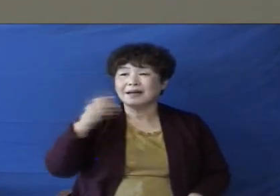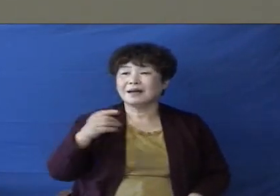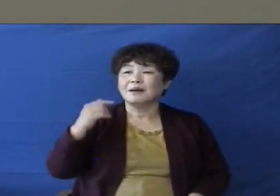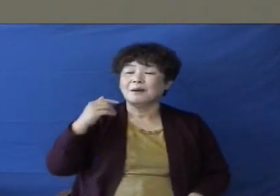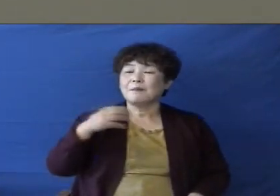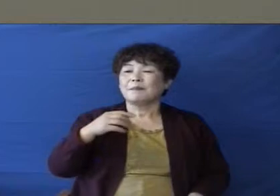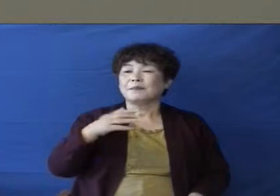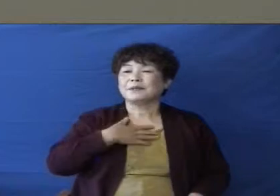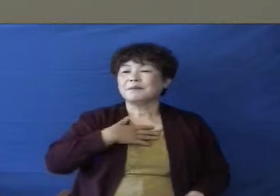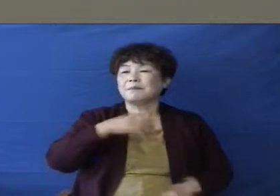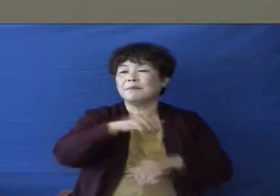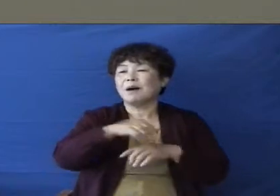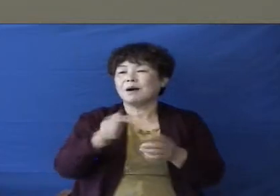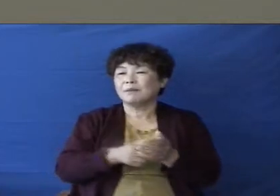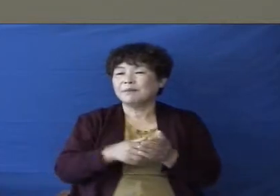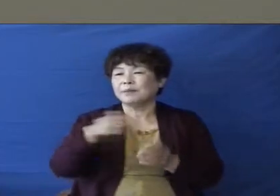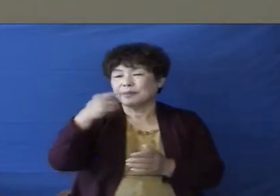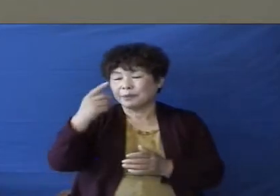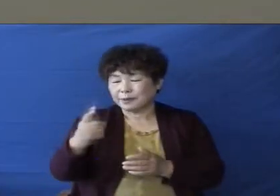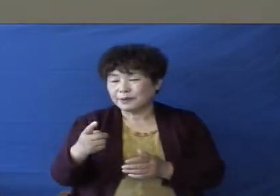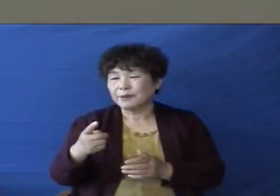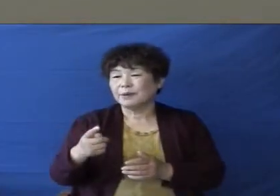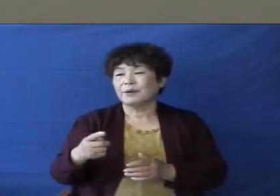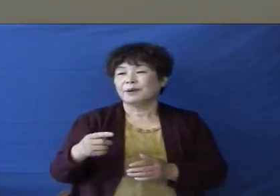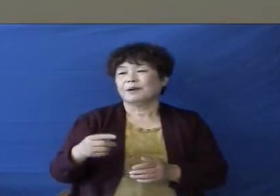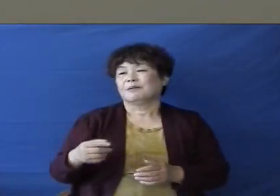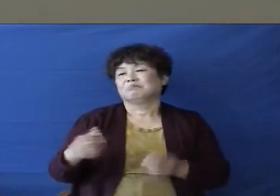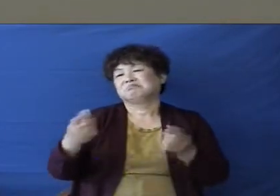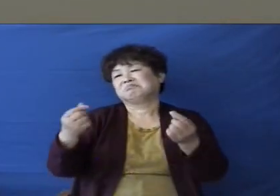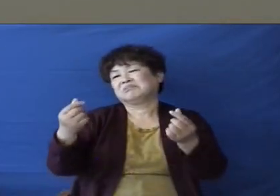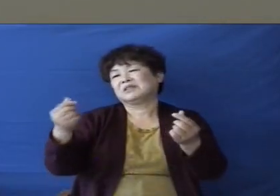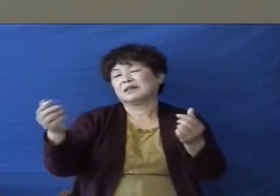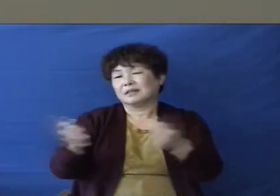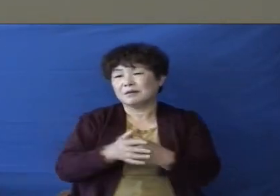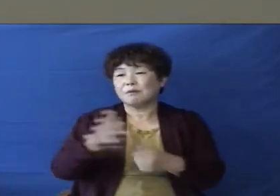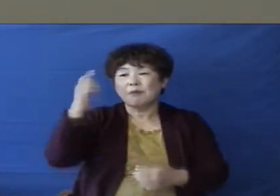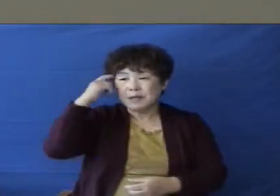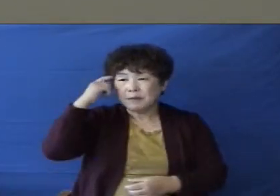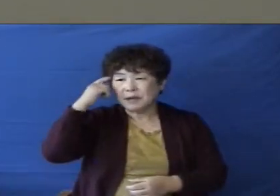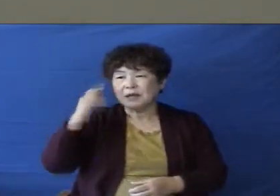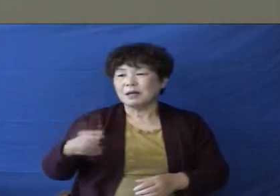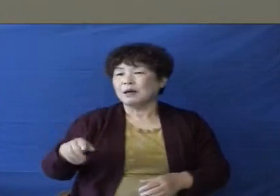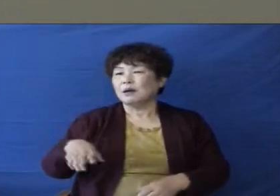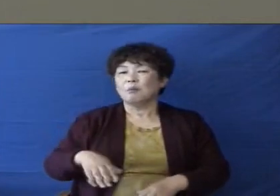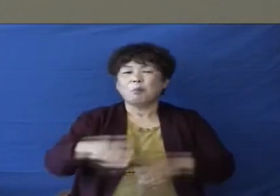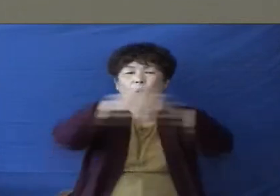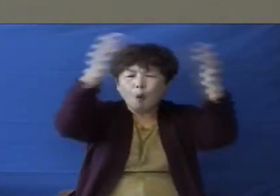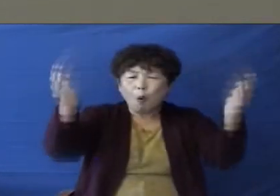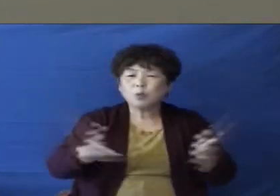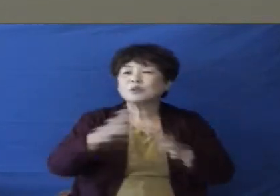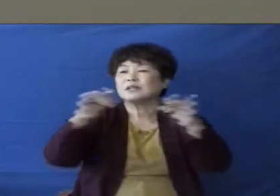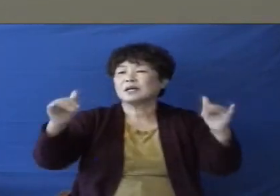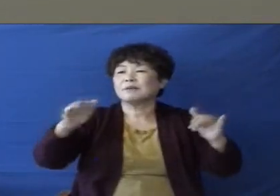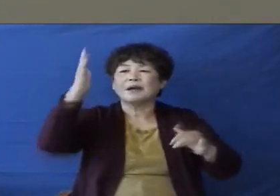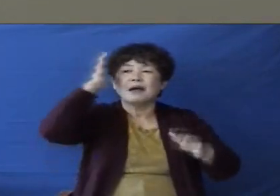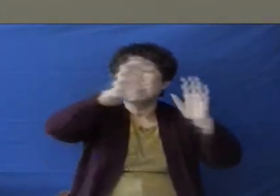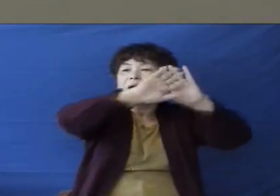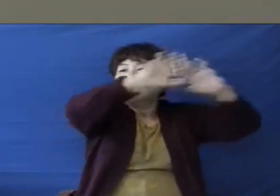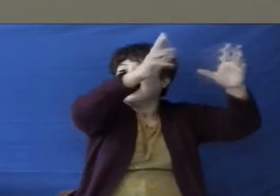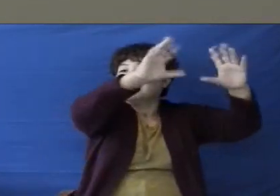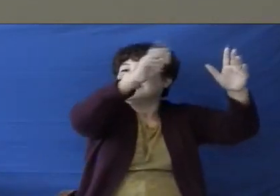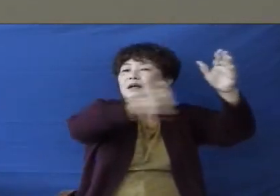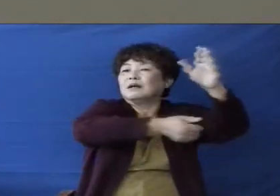여러분 다 하늘에 소망을 두고 살아가는 사람이 있습니까 주님이 원하는 게 다 그 거거든요 하늘에 소망을 두고 사라가 어